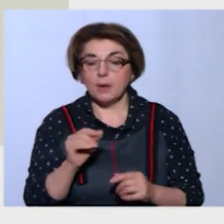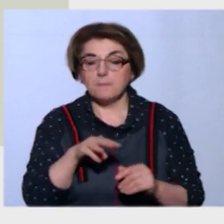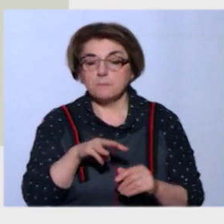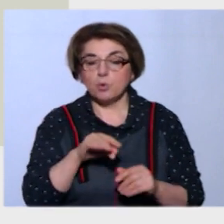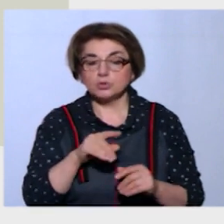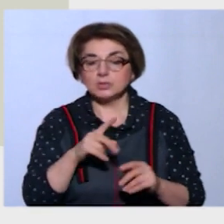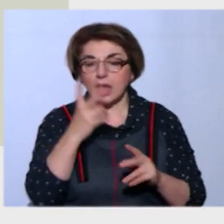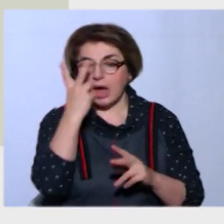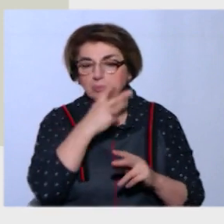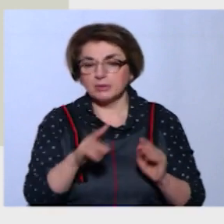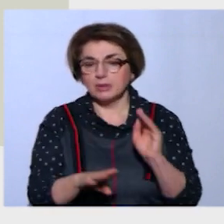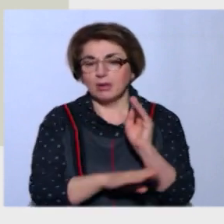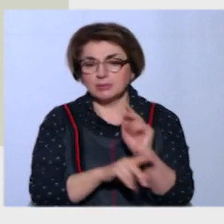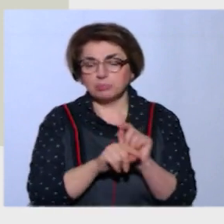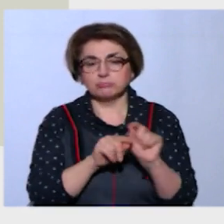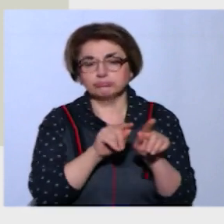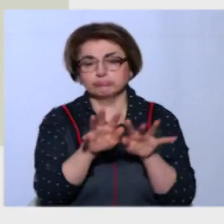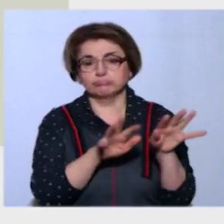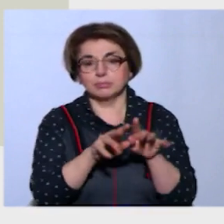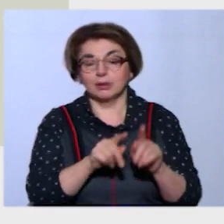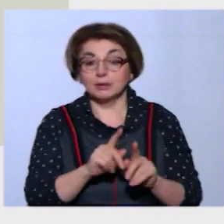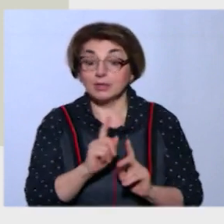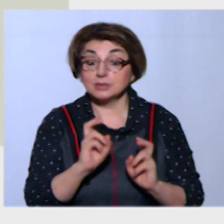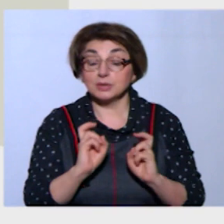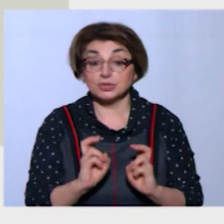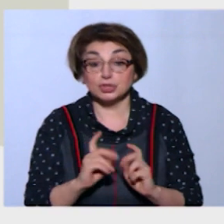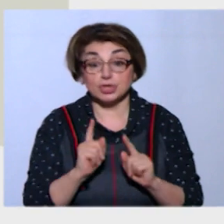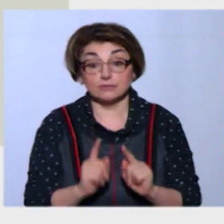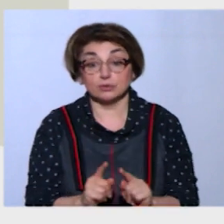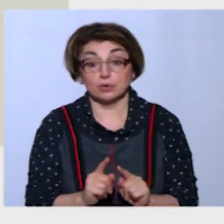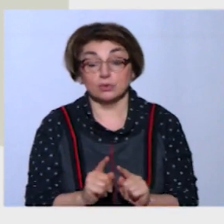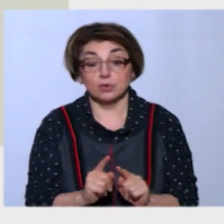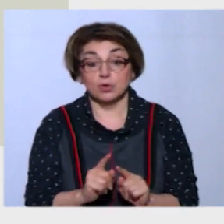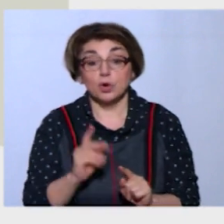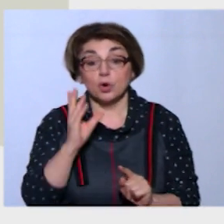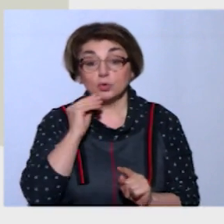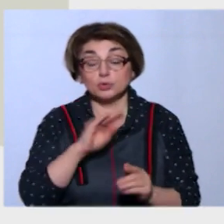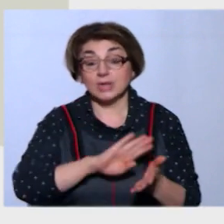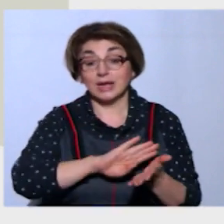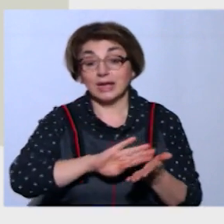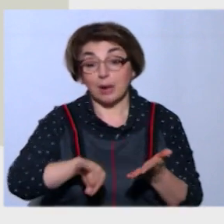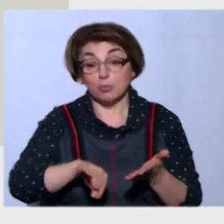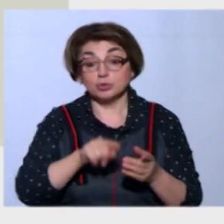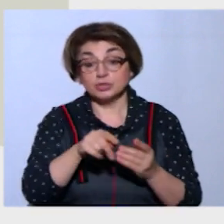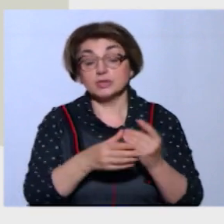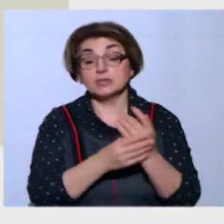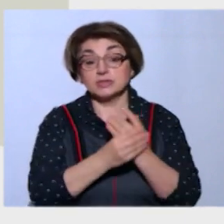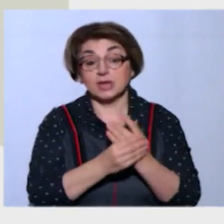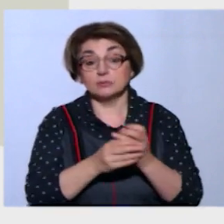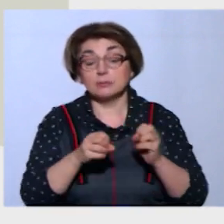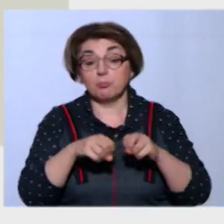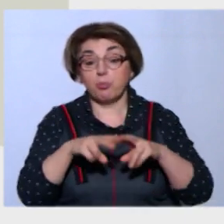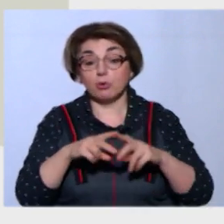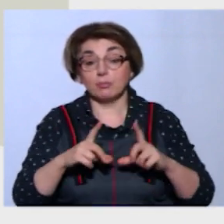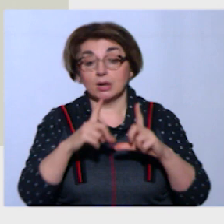იგი ხესავითი ტოტება, რაც იმას ნიშნავს, რომ როცა გამოდის სხეულიდან, კონუსის ფორმა